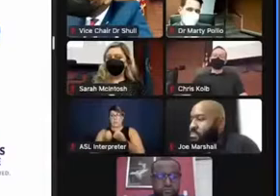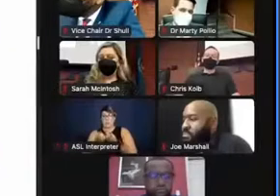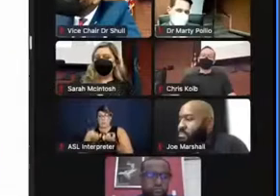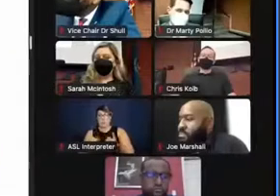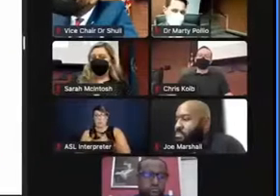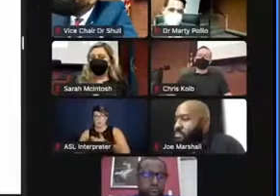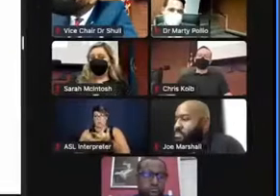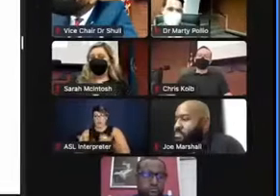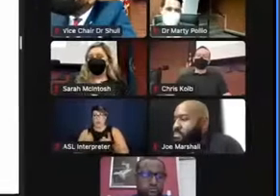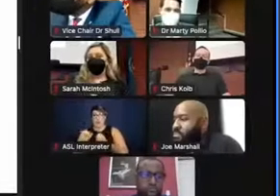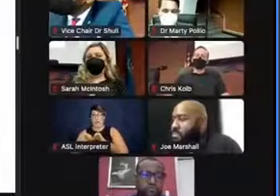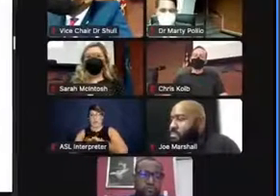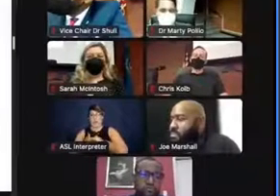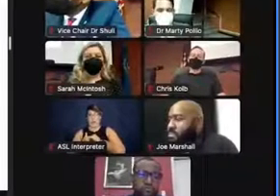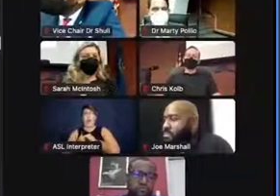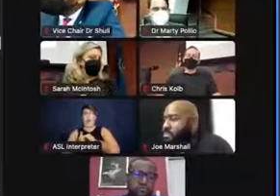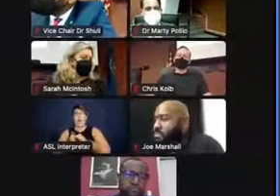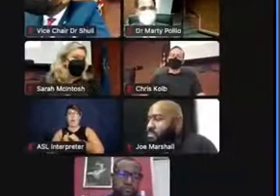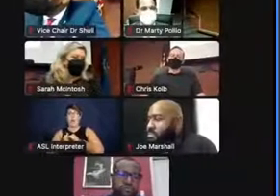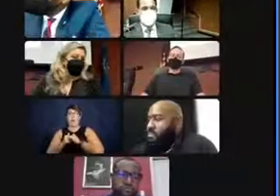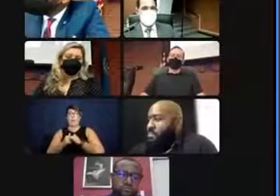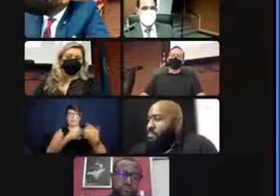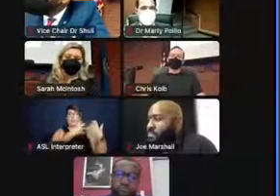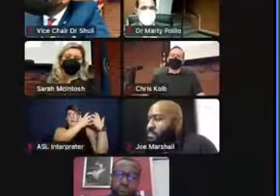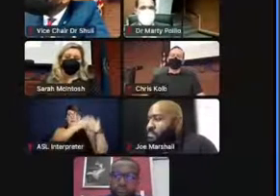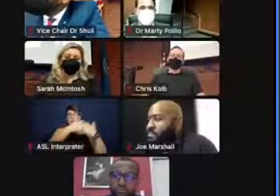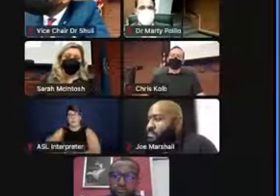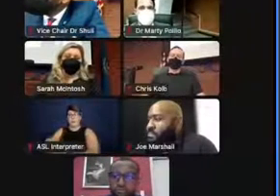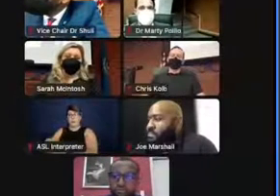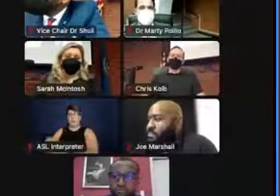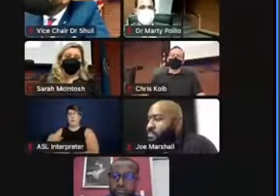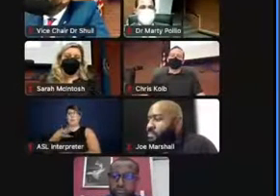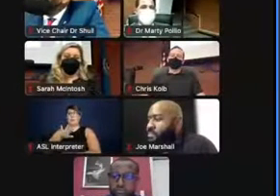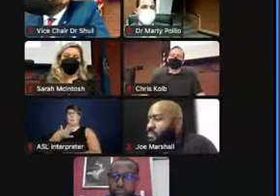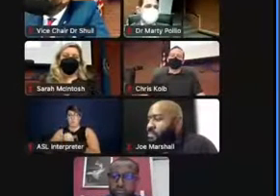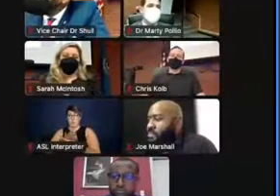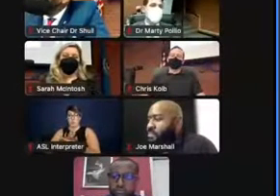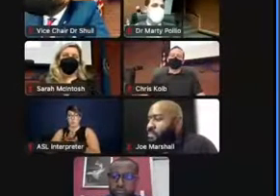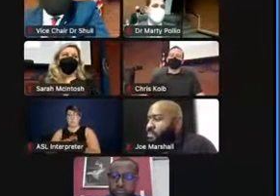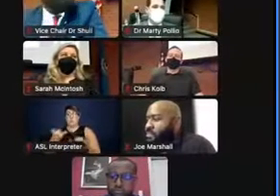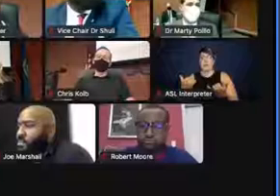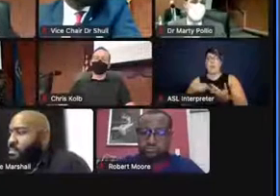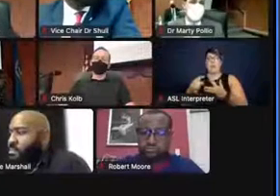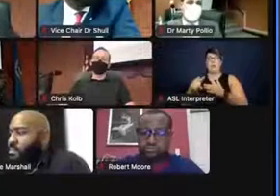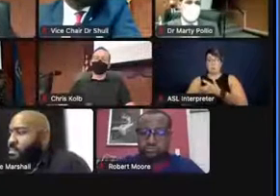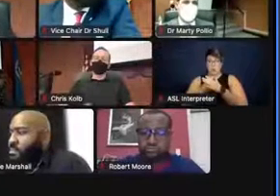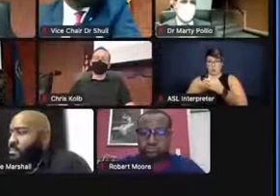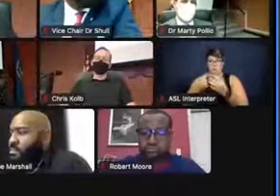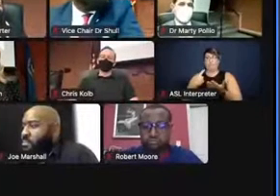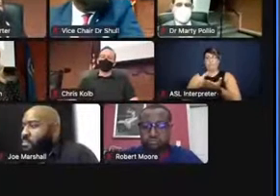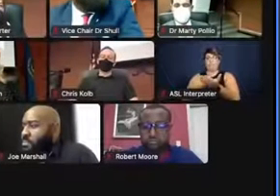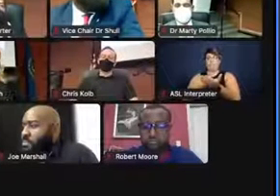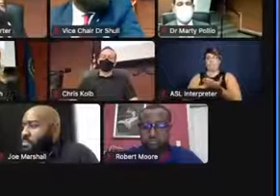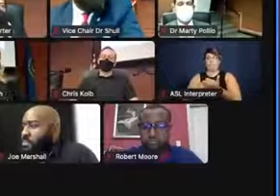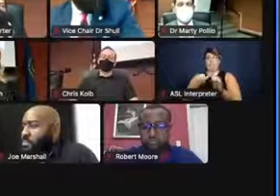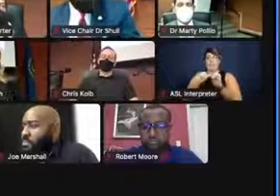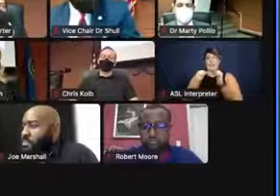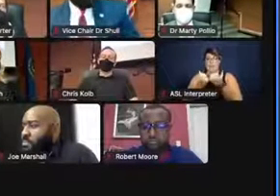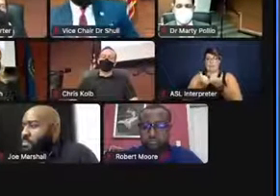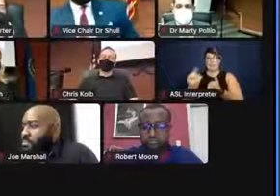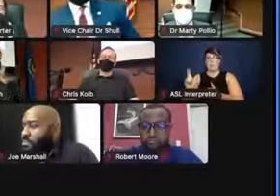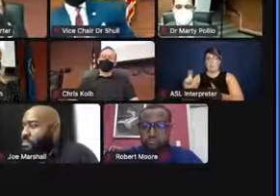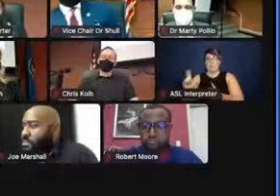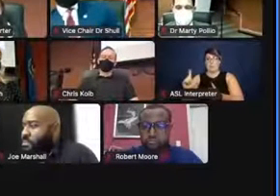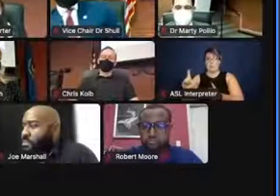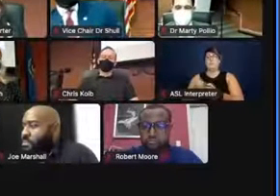سنتحدث عنه، وهم يعرفون كيف يمكننا دمج هذا العمل بين المدرسة المتوسطة والمدرسة الثانوية. سنبدأ مع أكاديمية